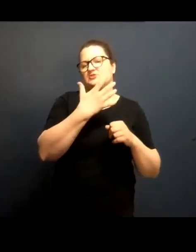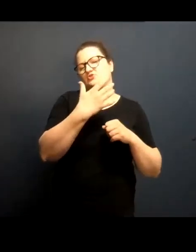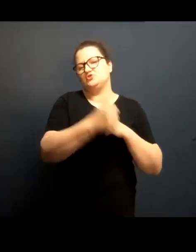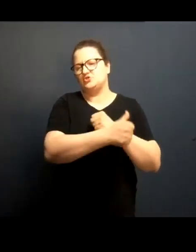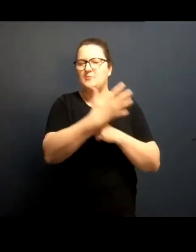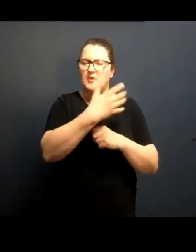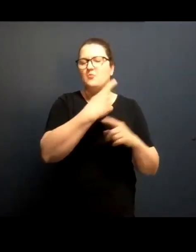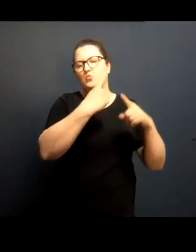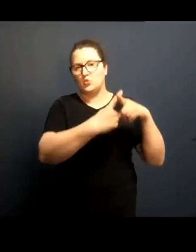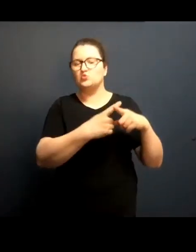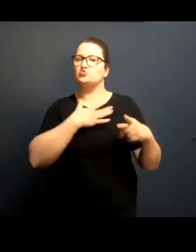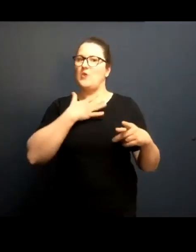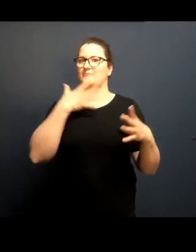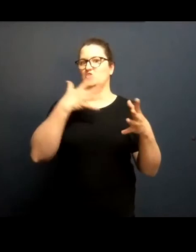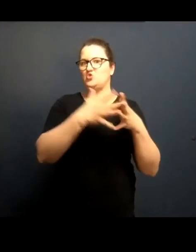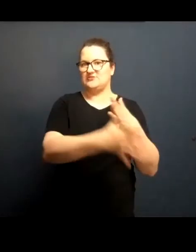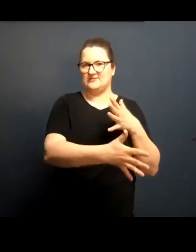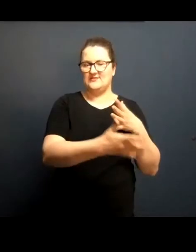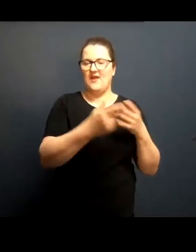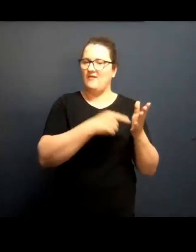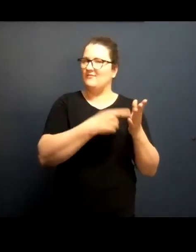przezroczystym, niezauważanym.